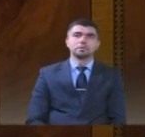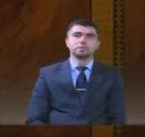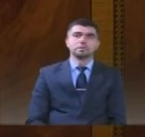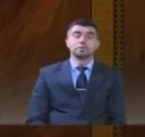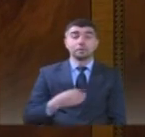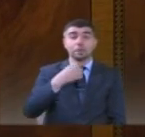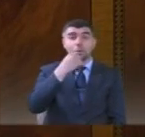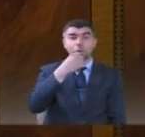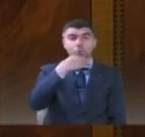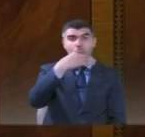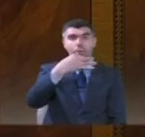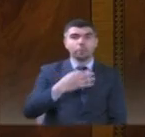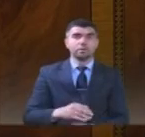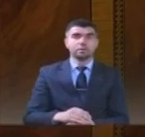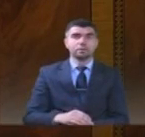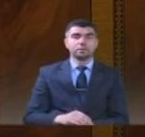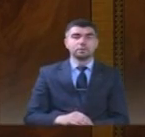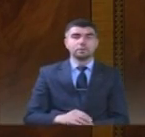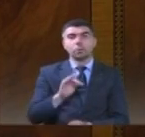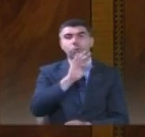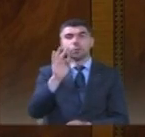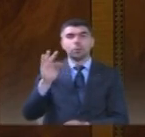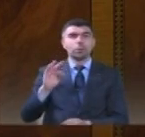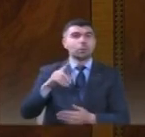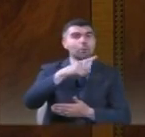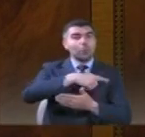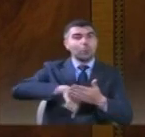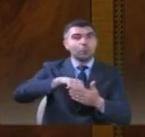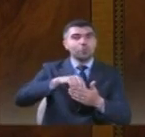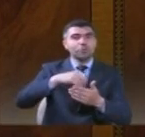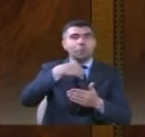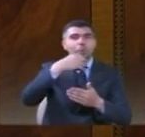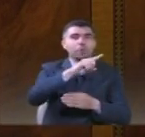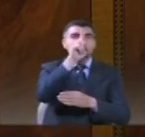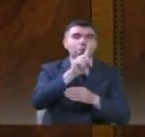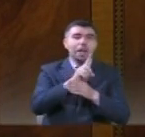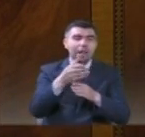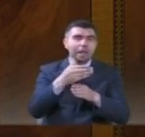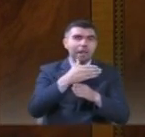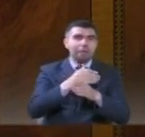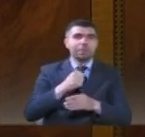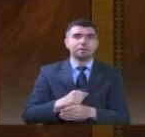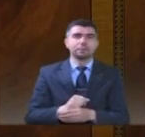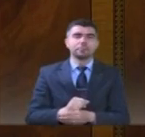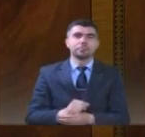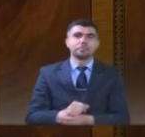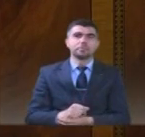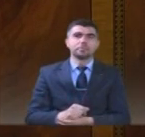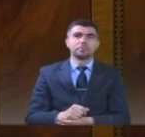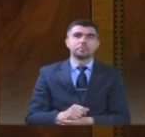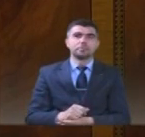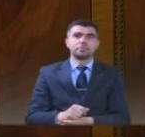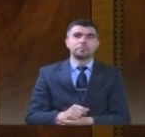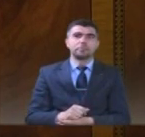بغيت تقول الإخوان اللي عقبوا عليا وخصوصا اللي من المعارضة،